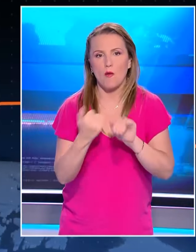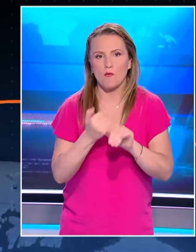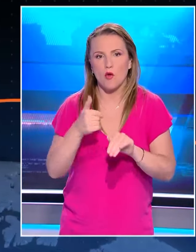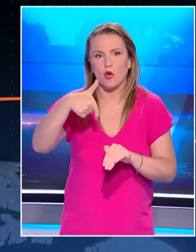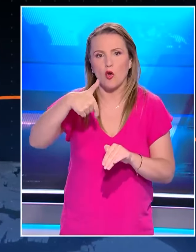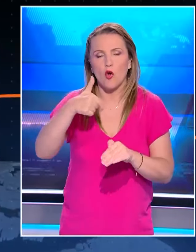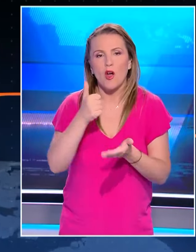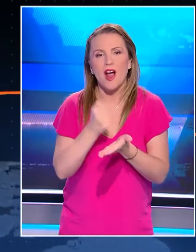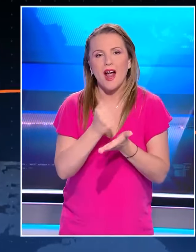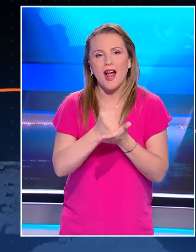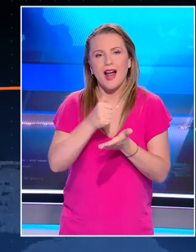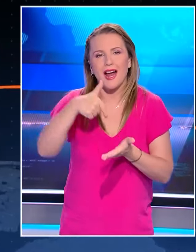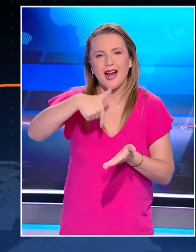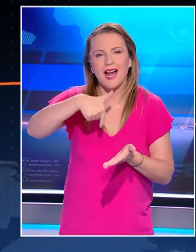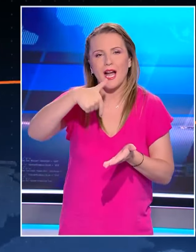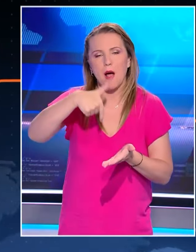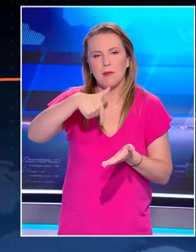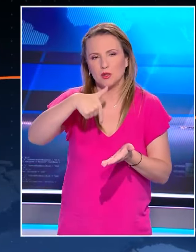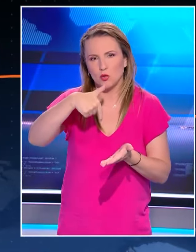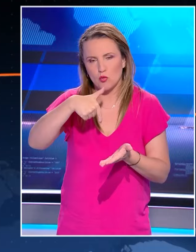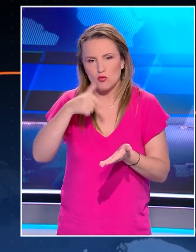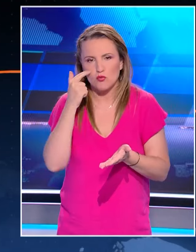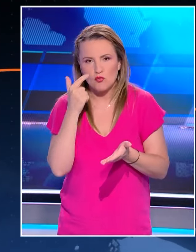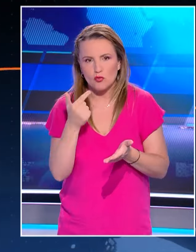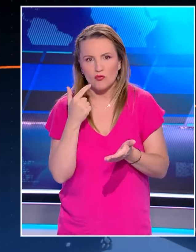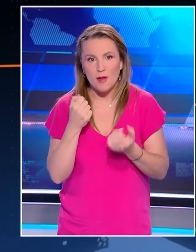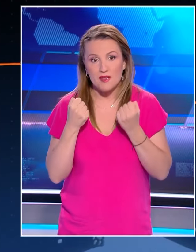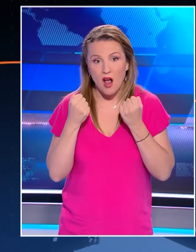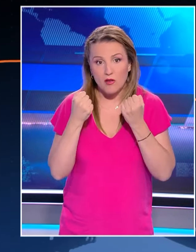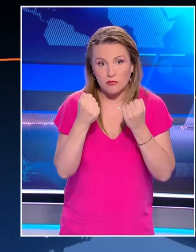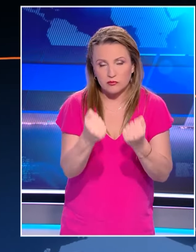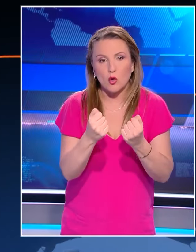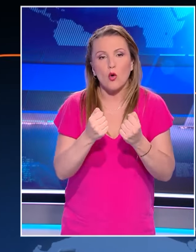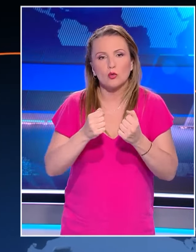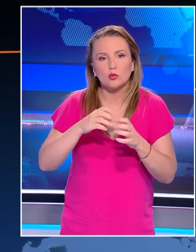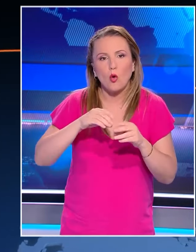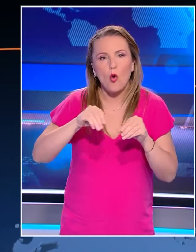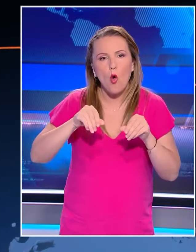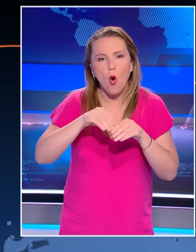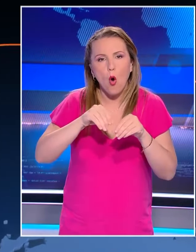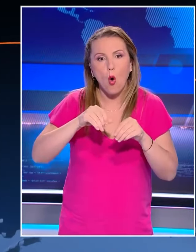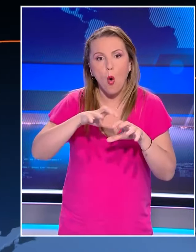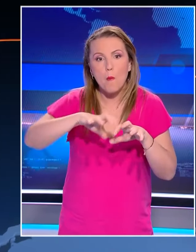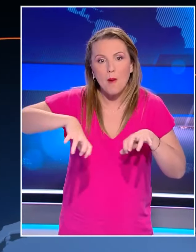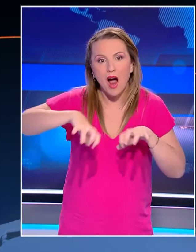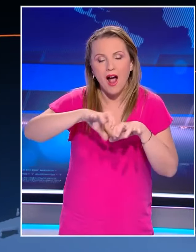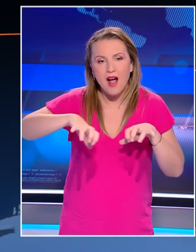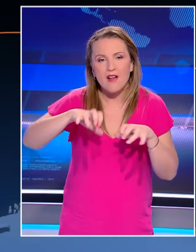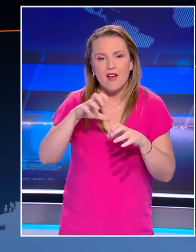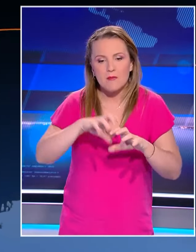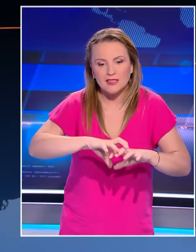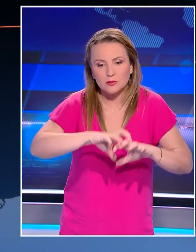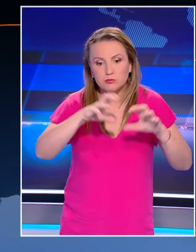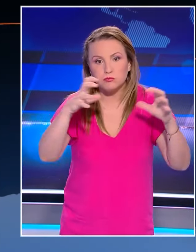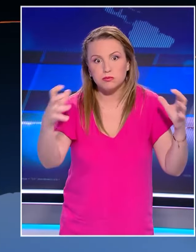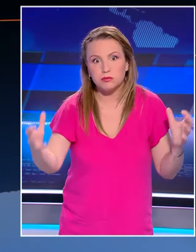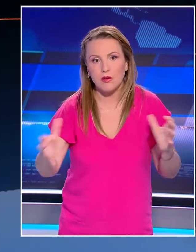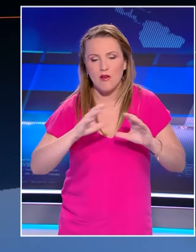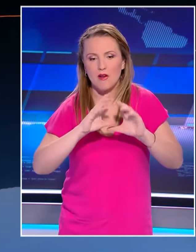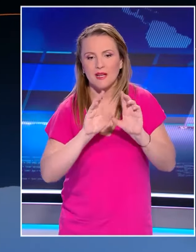Γραμματικού. Υπάρχει μια κινητικότητα, βλέπουμε εδώ οχήματα χωματουργικά προσπαθούν να δημιουργήσουν αναχώματα προκειμένου να